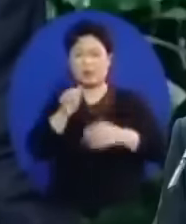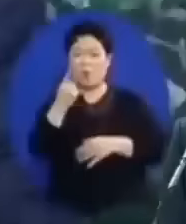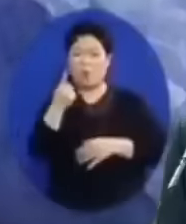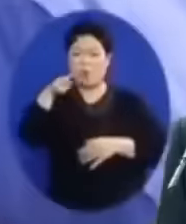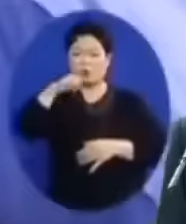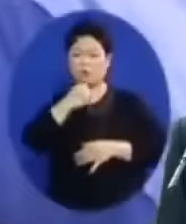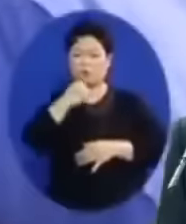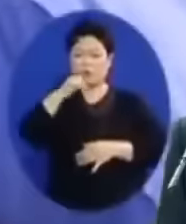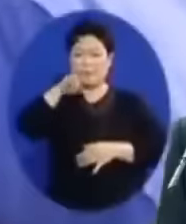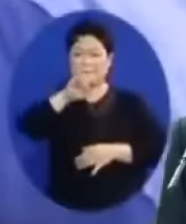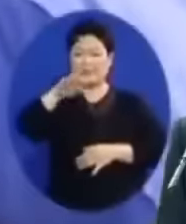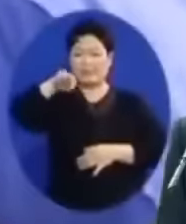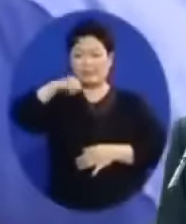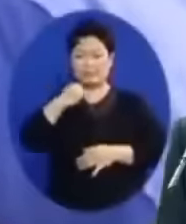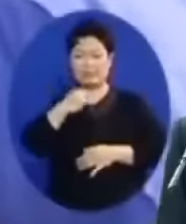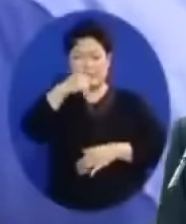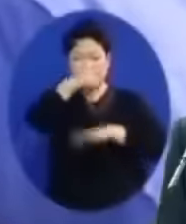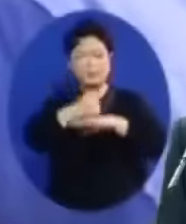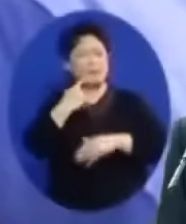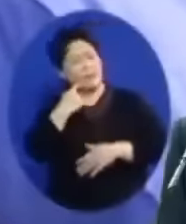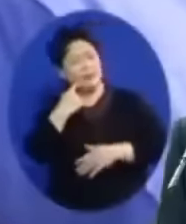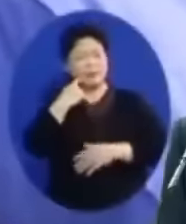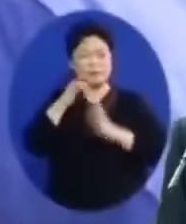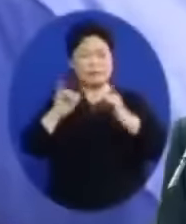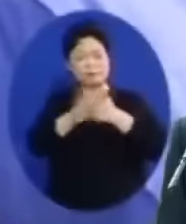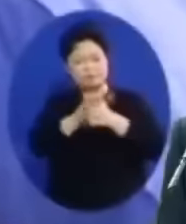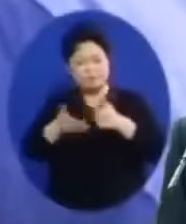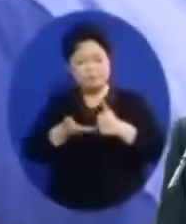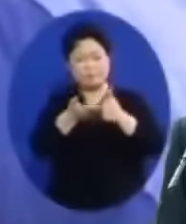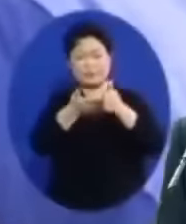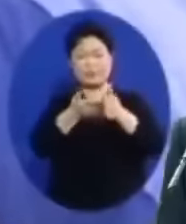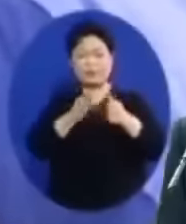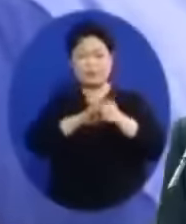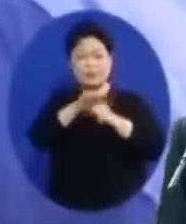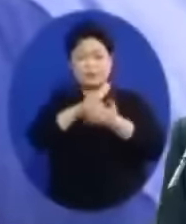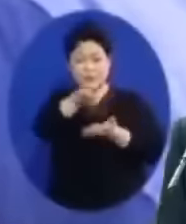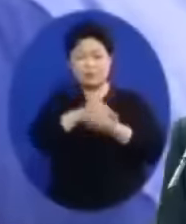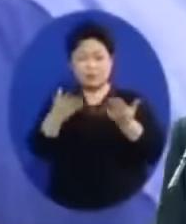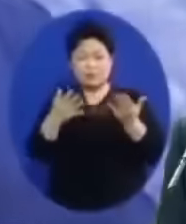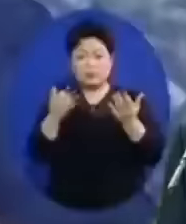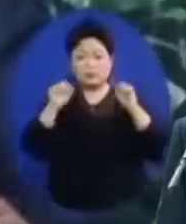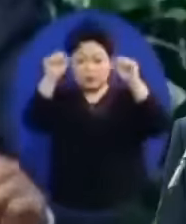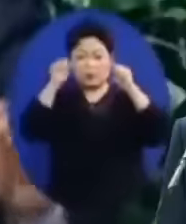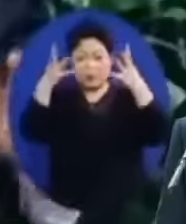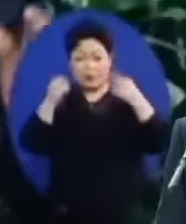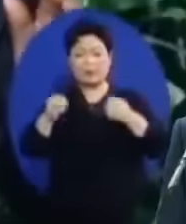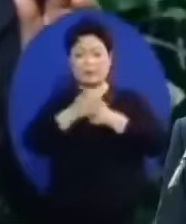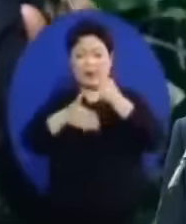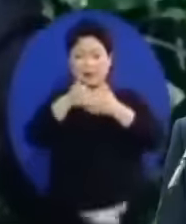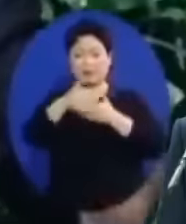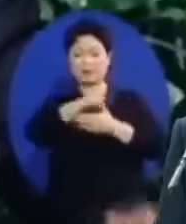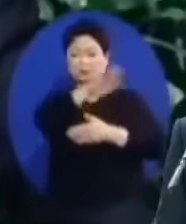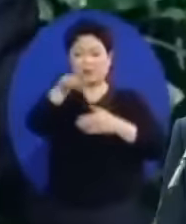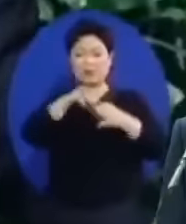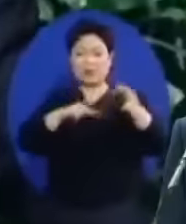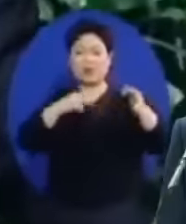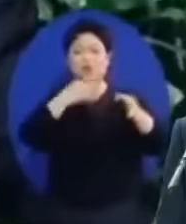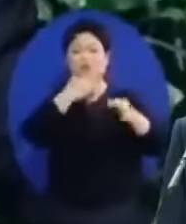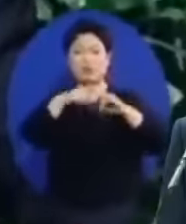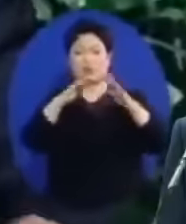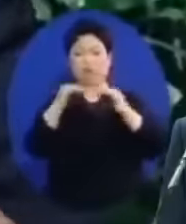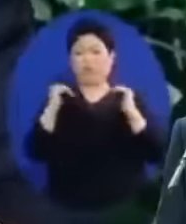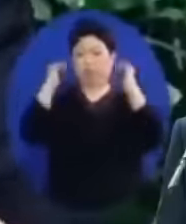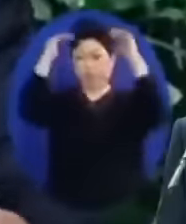통해서 가난하고 병들어가는 사람을 도와주고 나누고 있습니다. 이런 나누기 운동을 많이 하기 때문에 하나님이 우리 교회를 자꾸 잘하게 하는